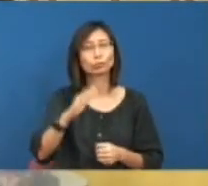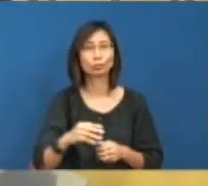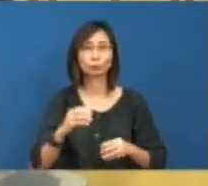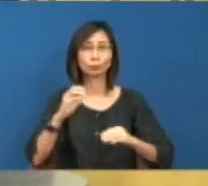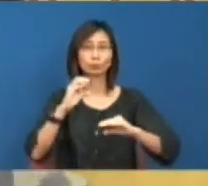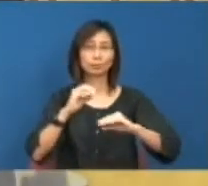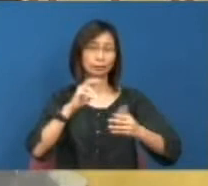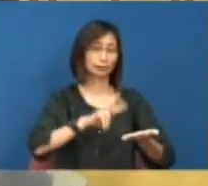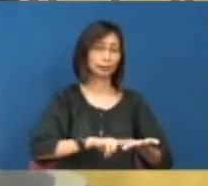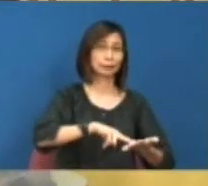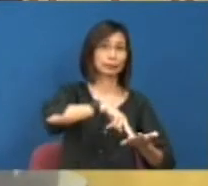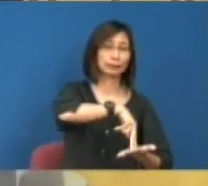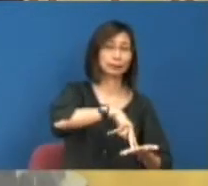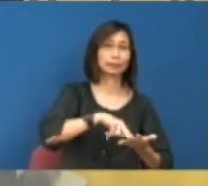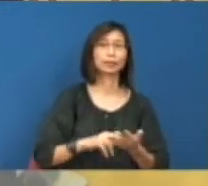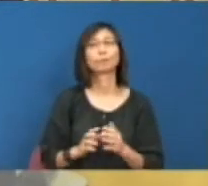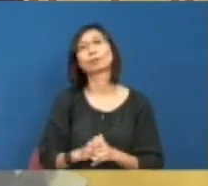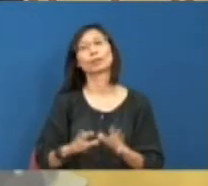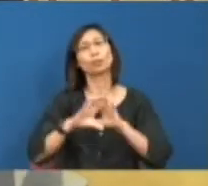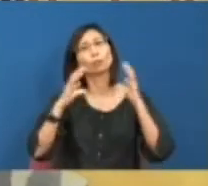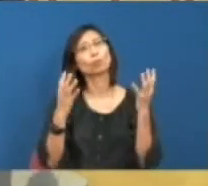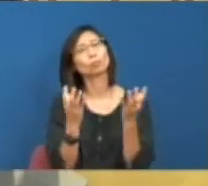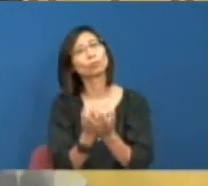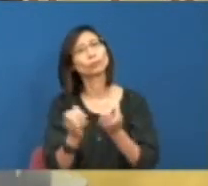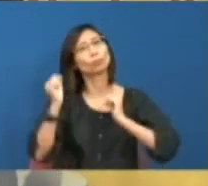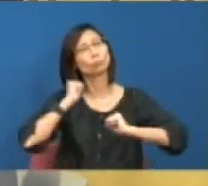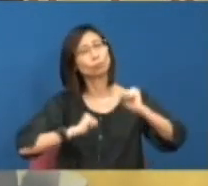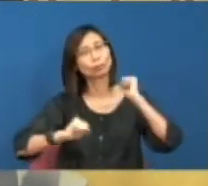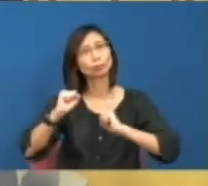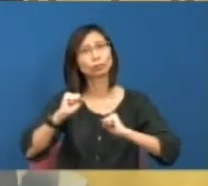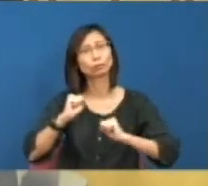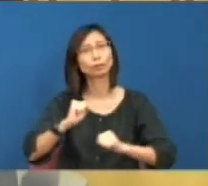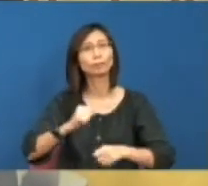黨也好，建個政治組織也好，叫個群眾運動，有必備嘅條件。